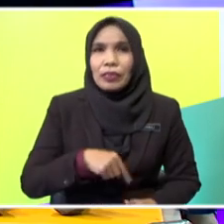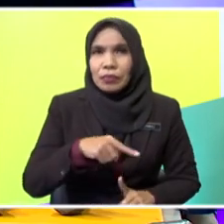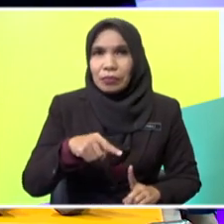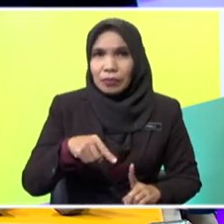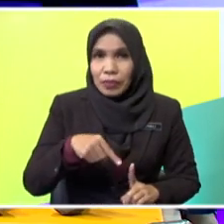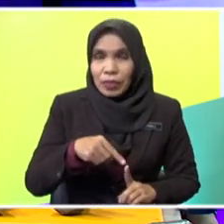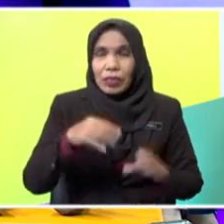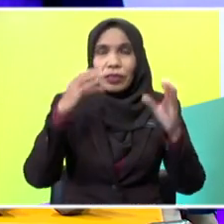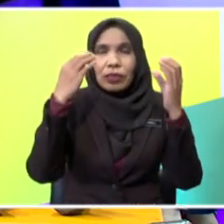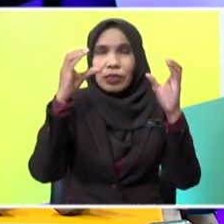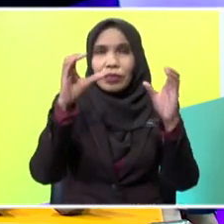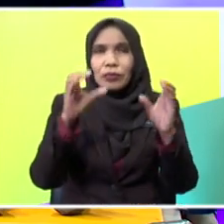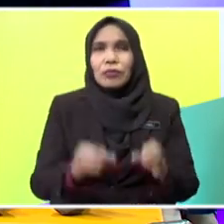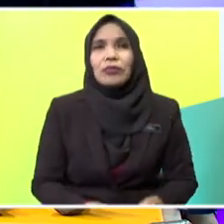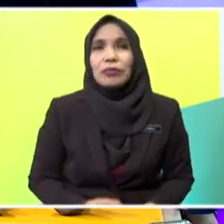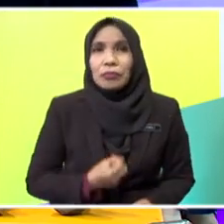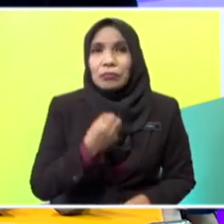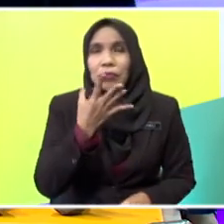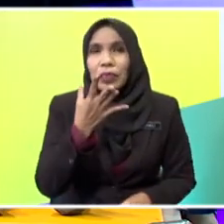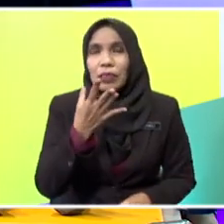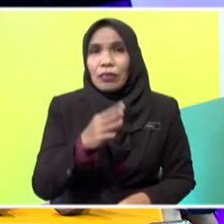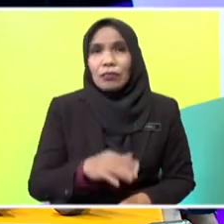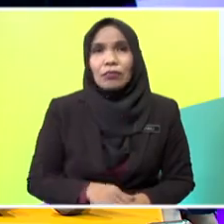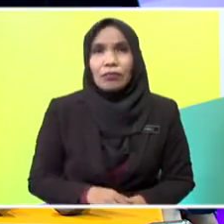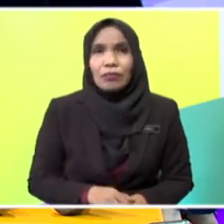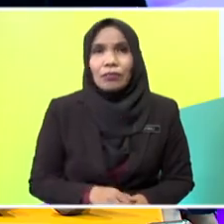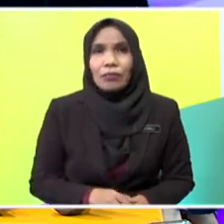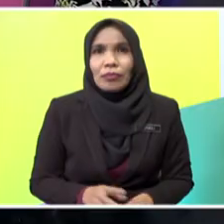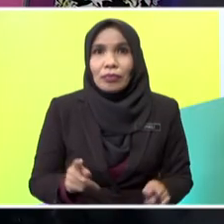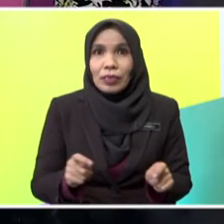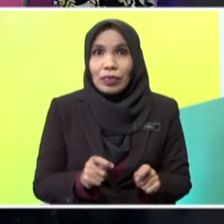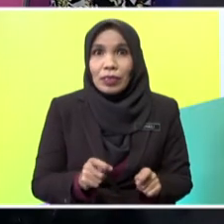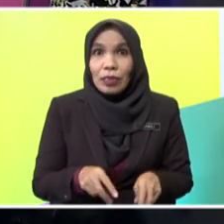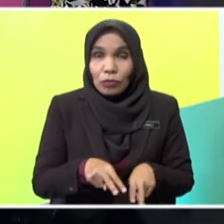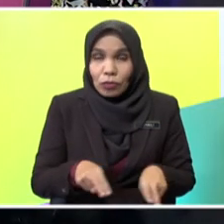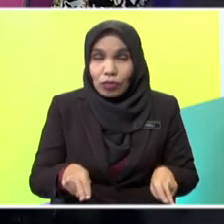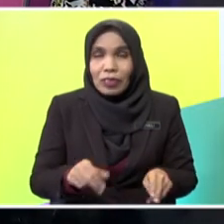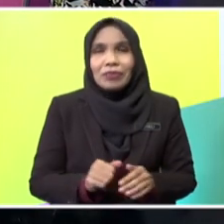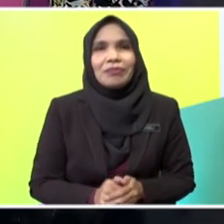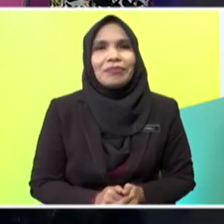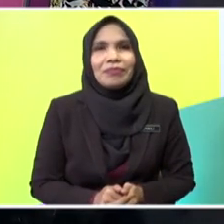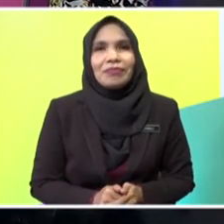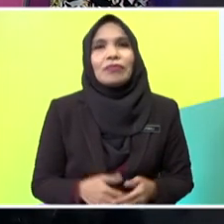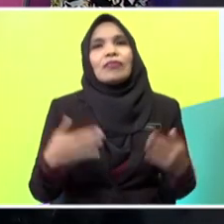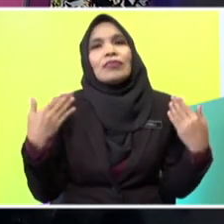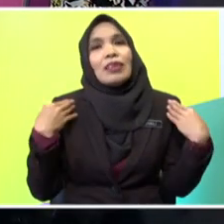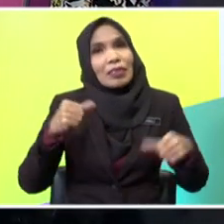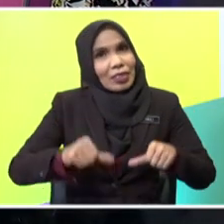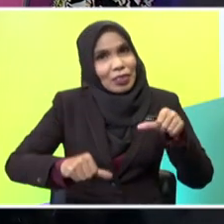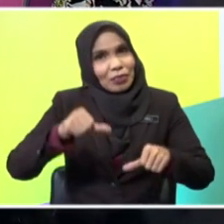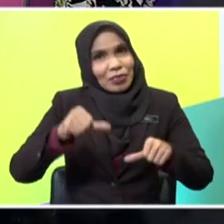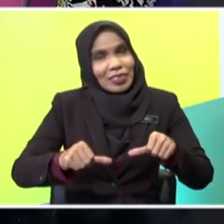dah tentunya kita kena mulakan dengan proses pengukuran lah, cikgu. Ya, betul. Ada aktiviti menarik katanya, betul?